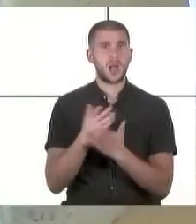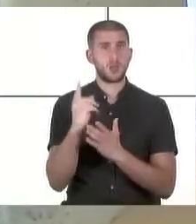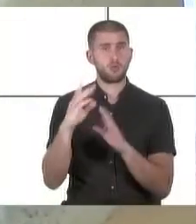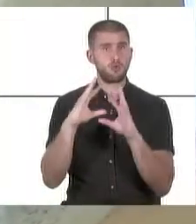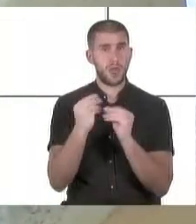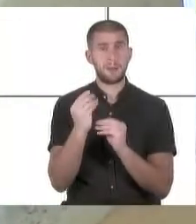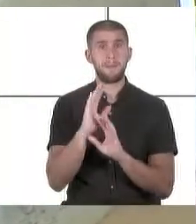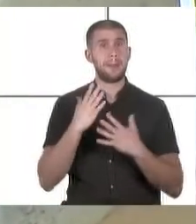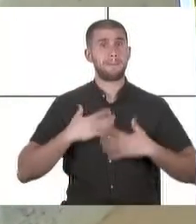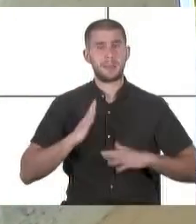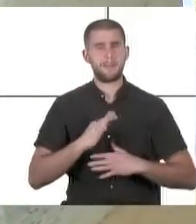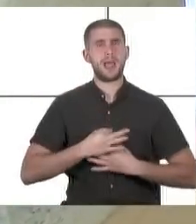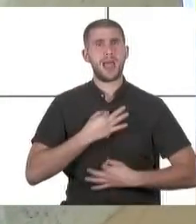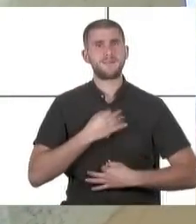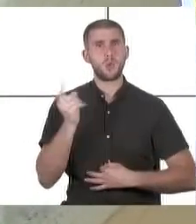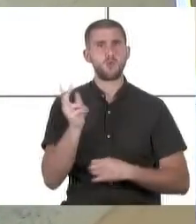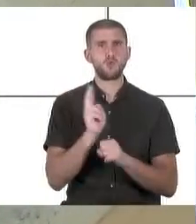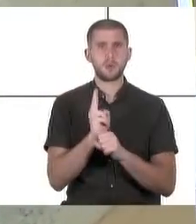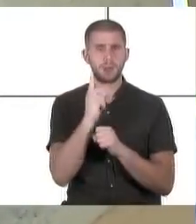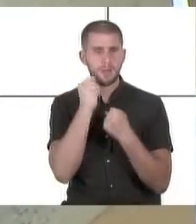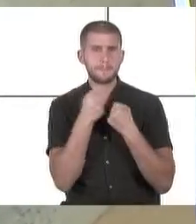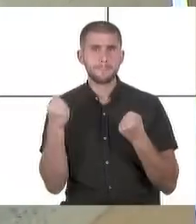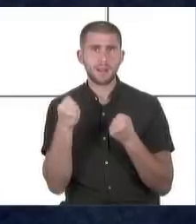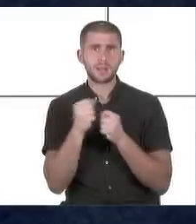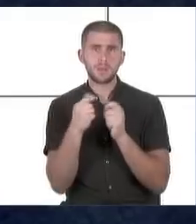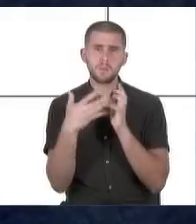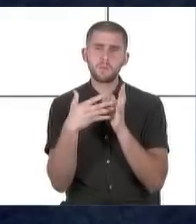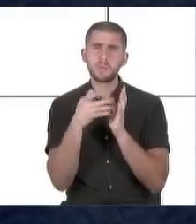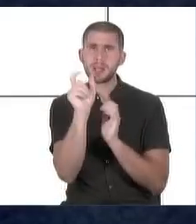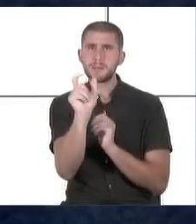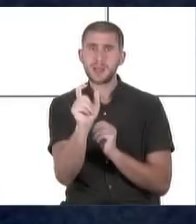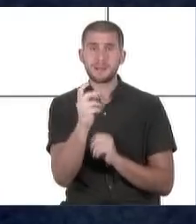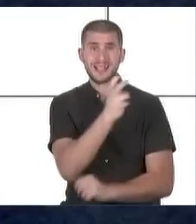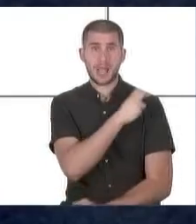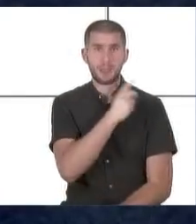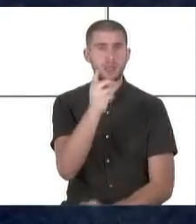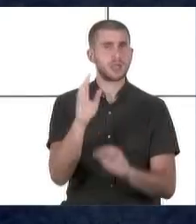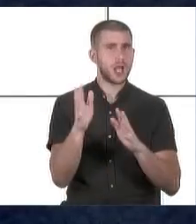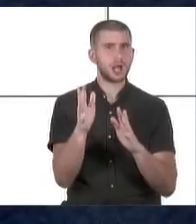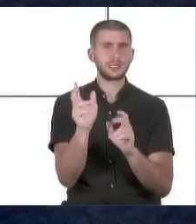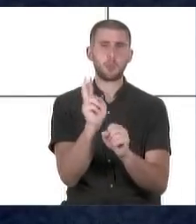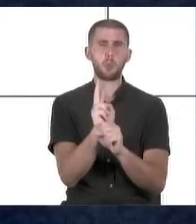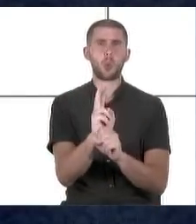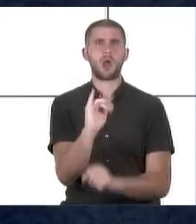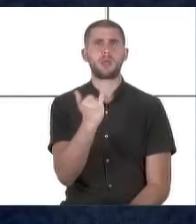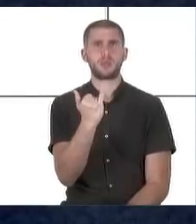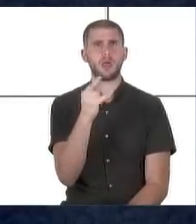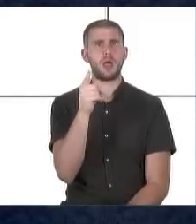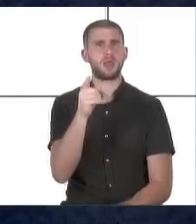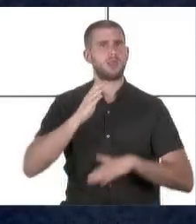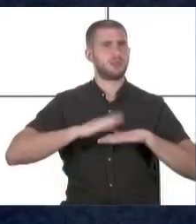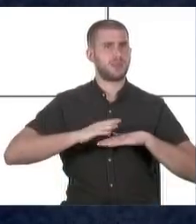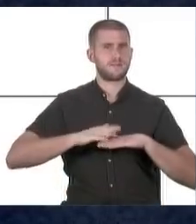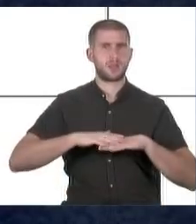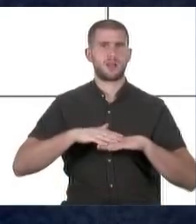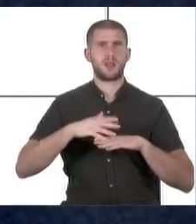בלי מדים ובלי חליפה הוא שומר על דריכות, בורר את המילים. כרמטכ"ל אתה יחסית מוגן. התפקיד,